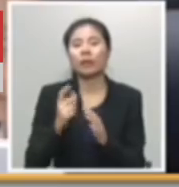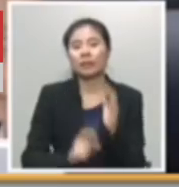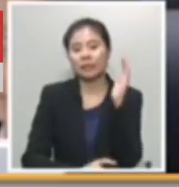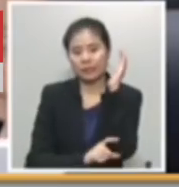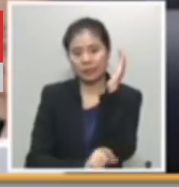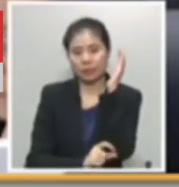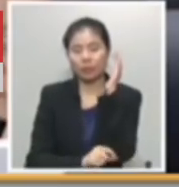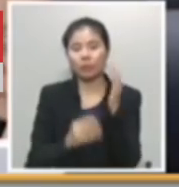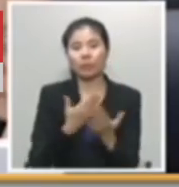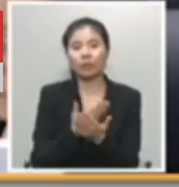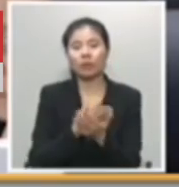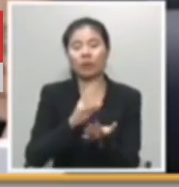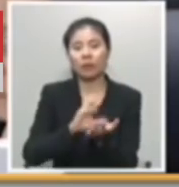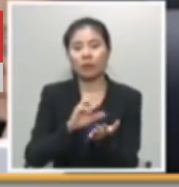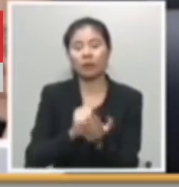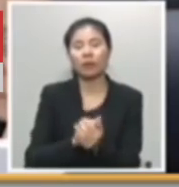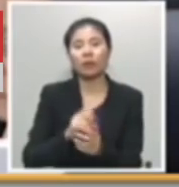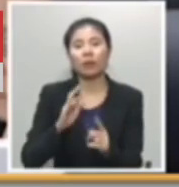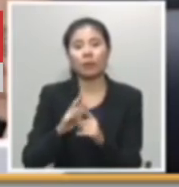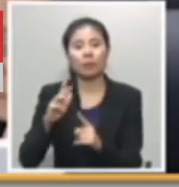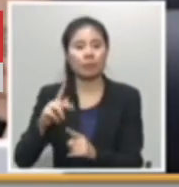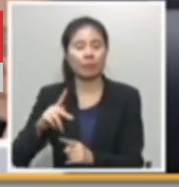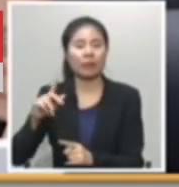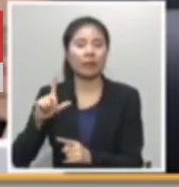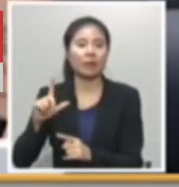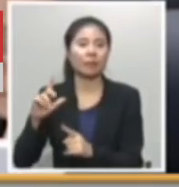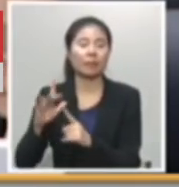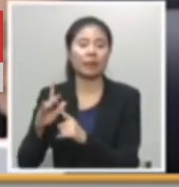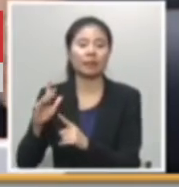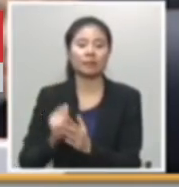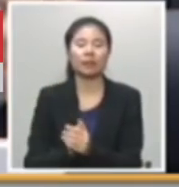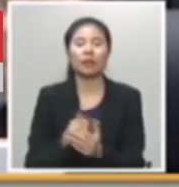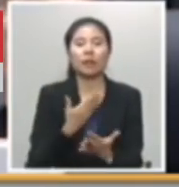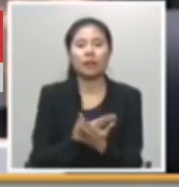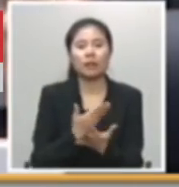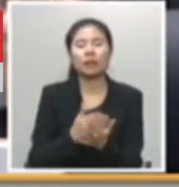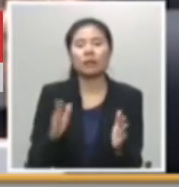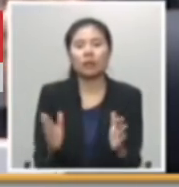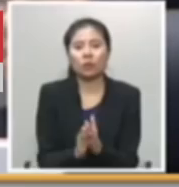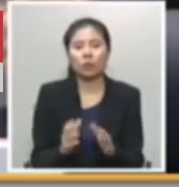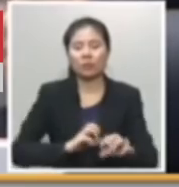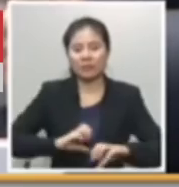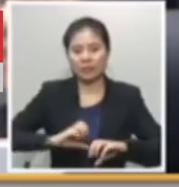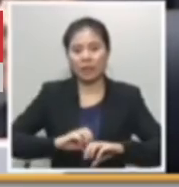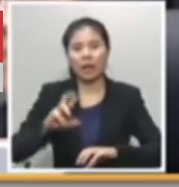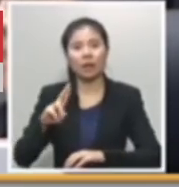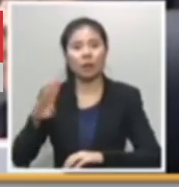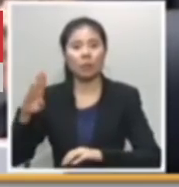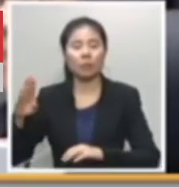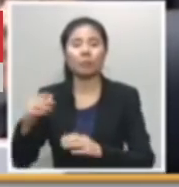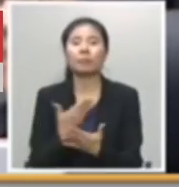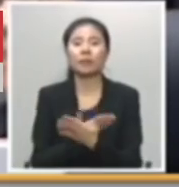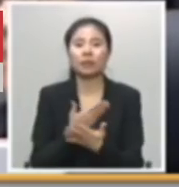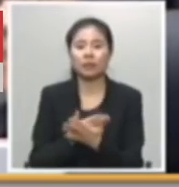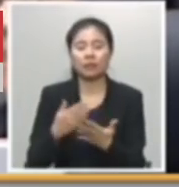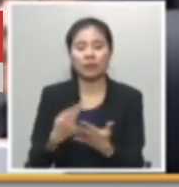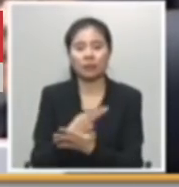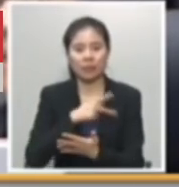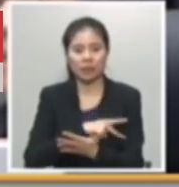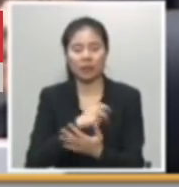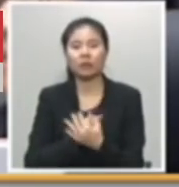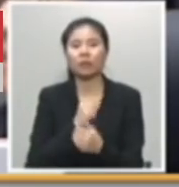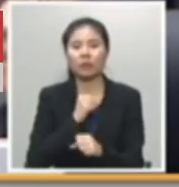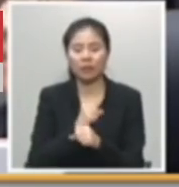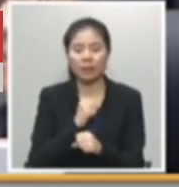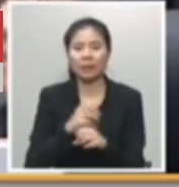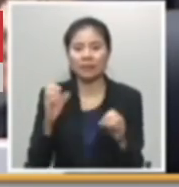กองทุนเทมัสเซกอะไปทำกำไรทั้งโลกเอามารวมเลยแล้วก็มาจัดให้เป็นระบบทำกำไรได้เอามาทำแต่ต้องทำอย่างมืออาชีพน